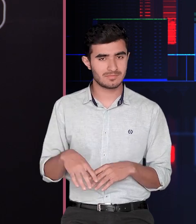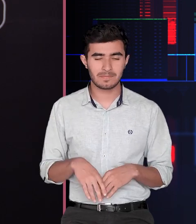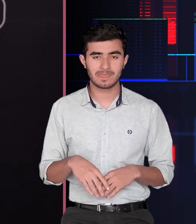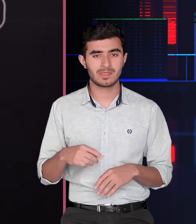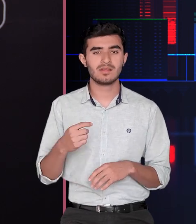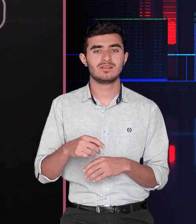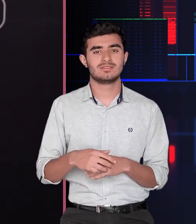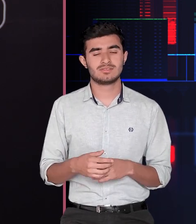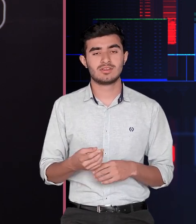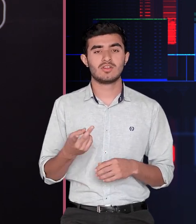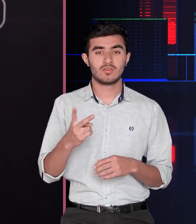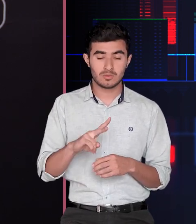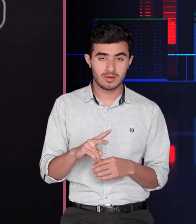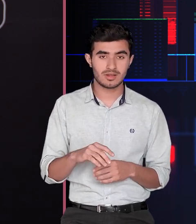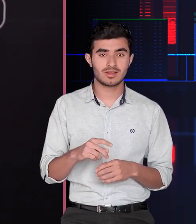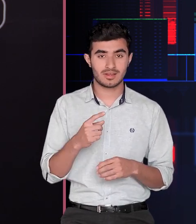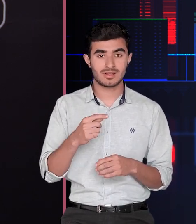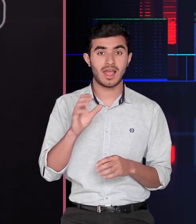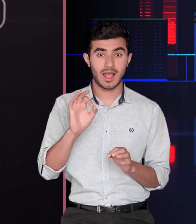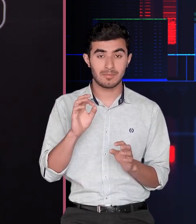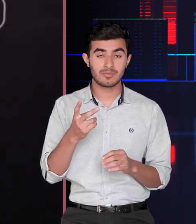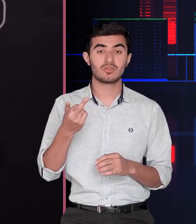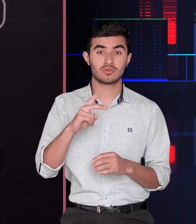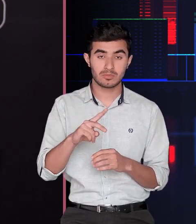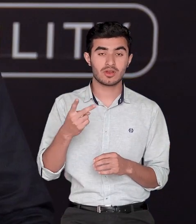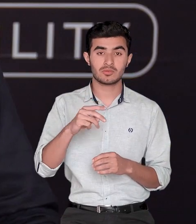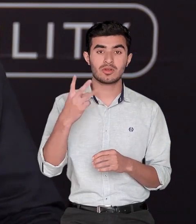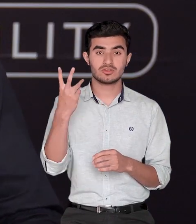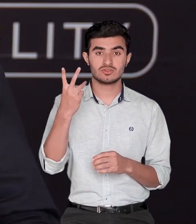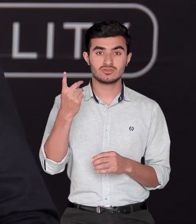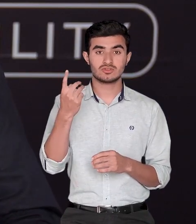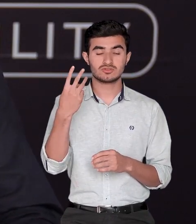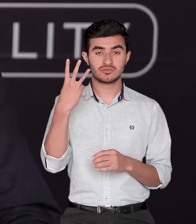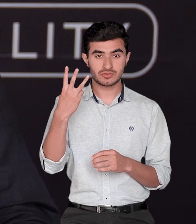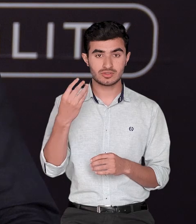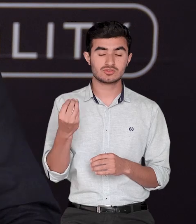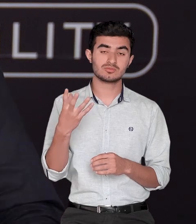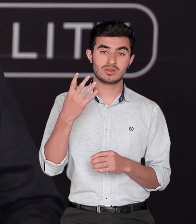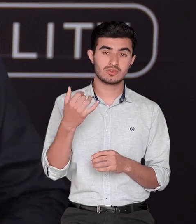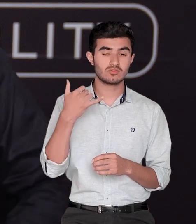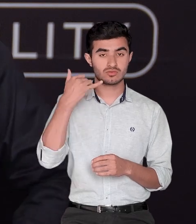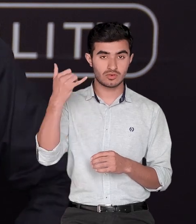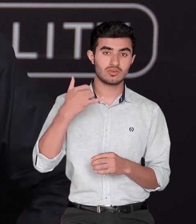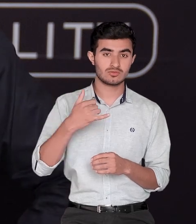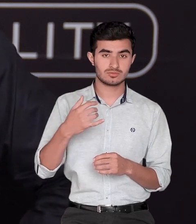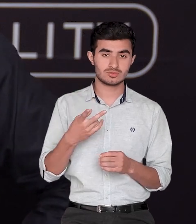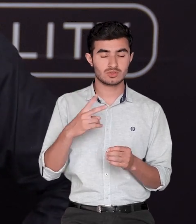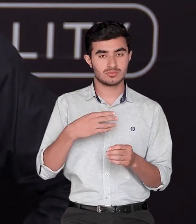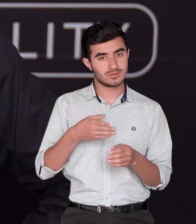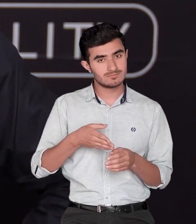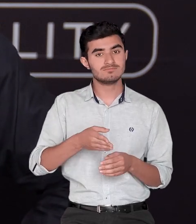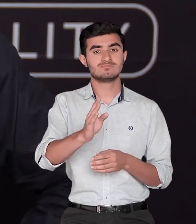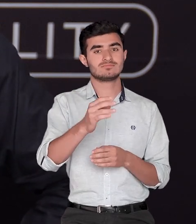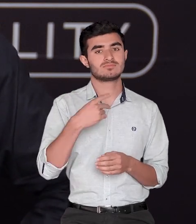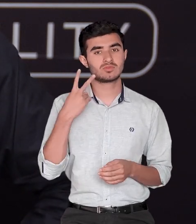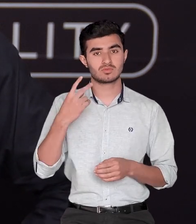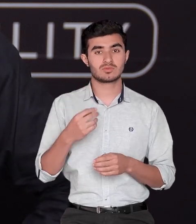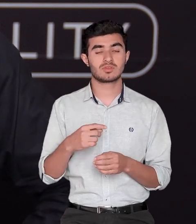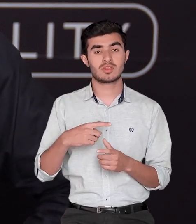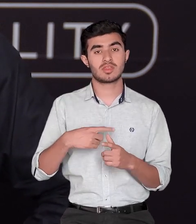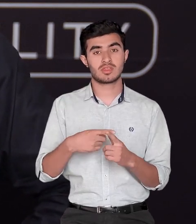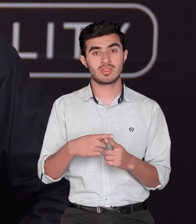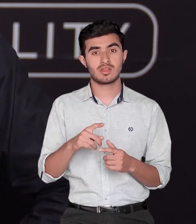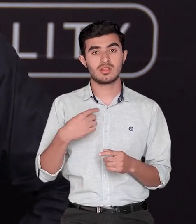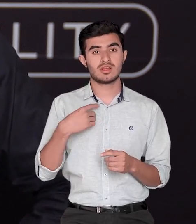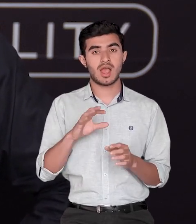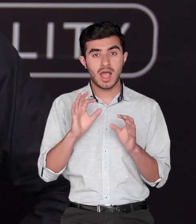तो आई जस्ट इग्नोर्ड हिज कॉल एंड आई जस्ट लेफ्ट द थिंग। 3 दिन इसी तरह होता रहा। आखिरकार मुझे जाना पड़ा और वो मेरी ज़िंदगी का,